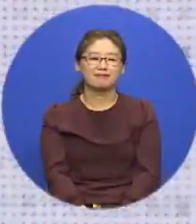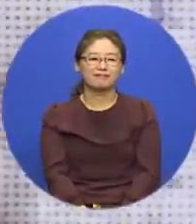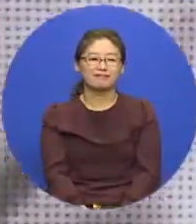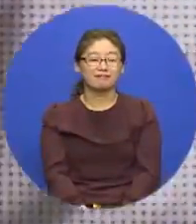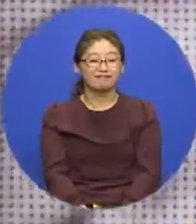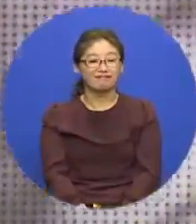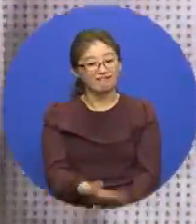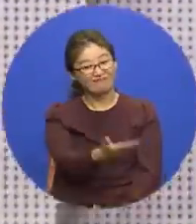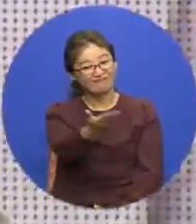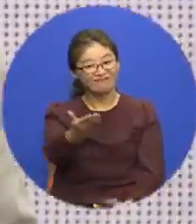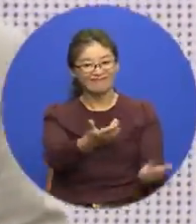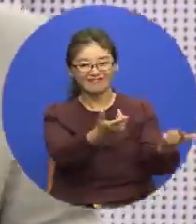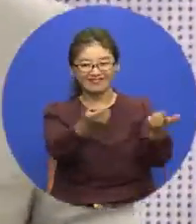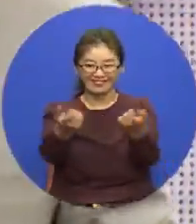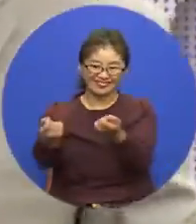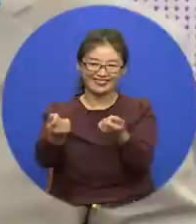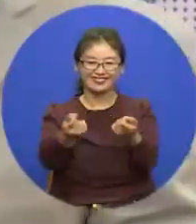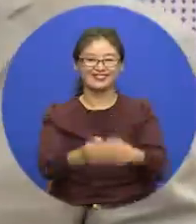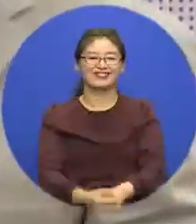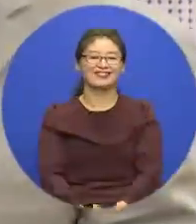오늘도 하시죠. 같이 합니다.